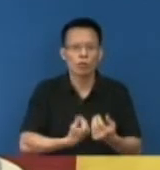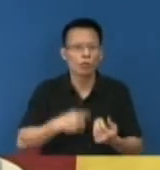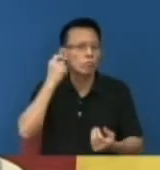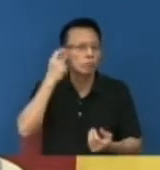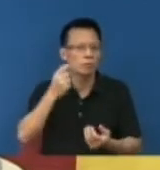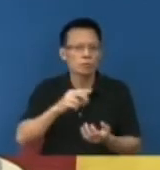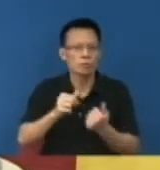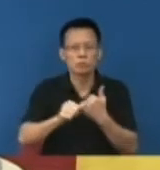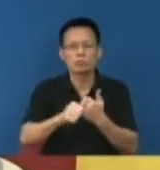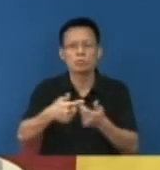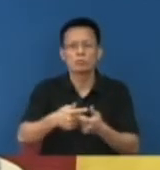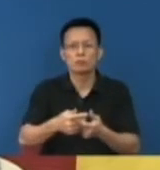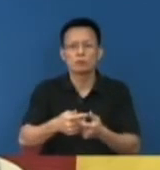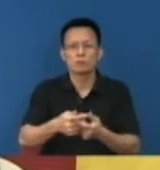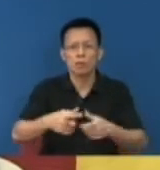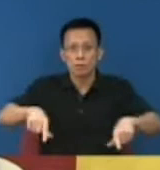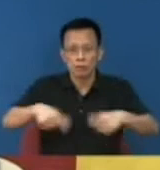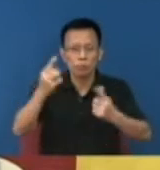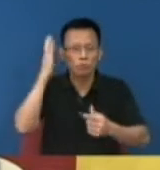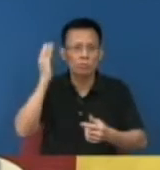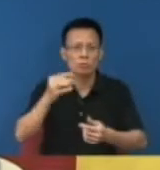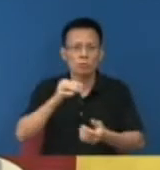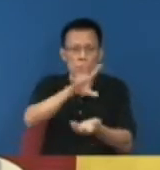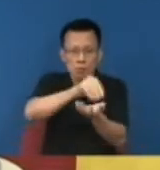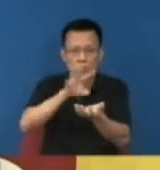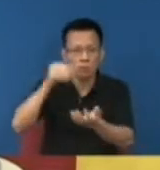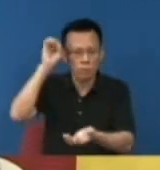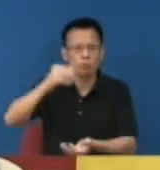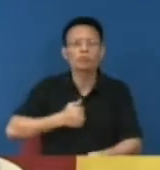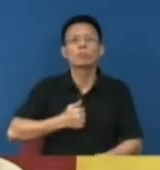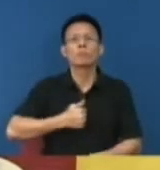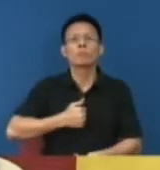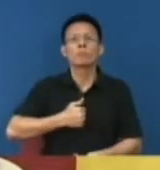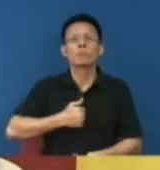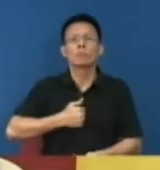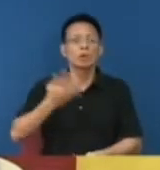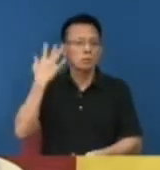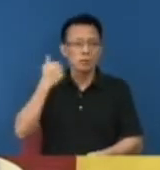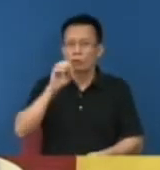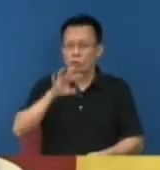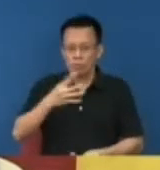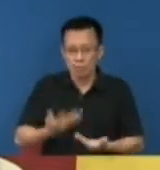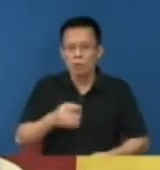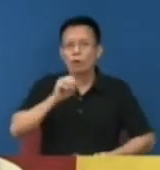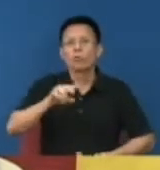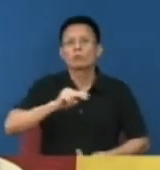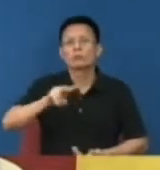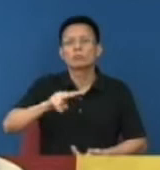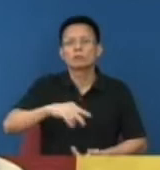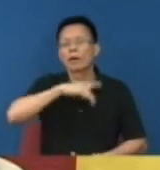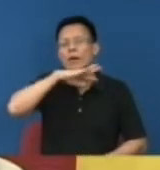夠，無論喺五月講或而家講，都係即係假話嚟